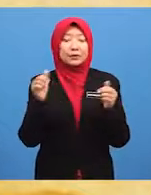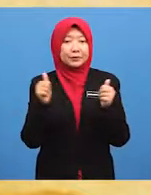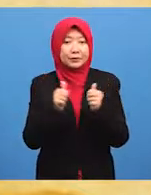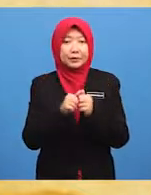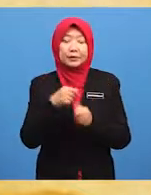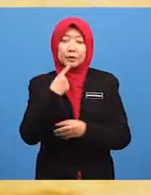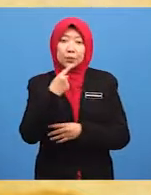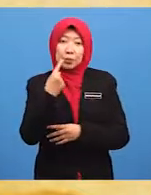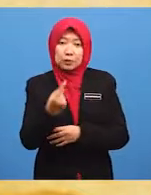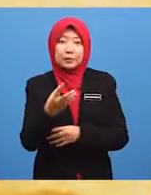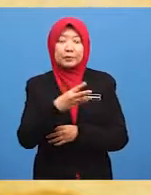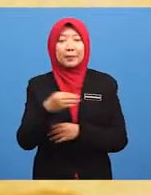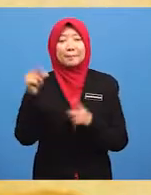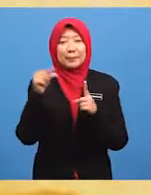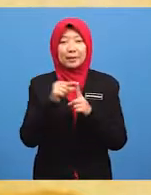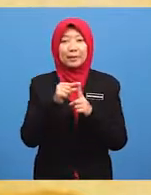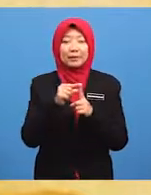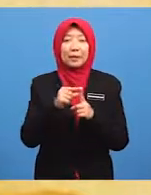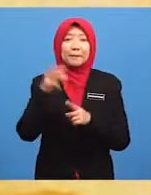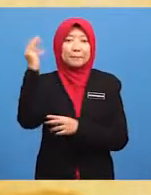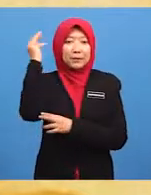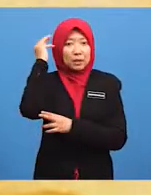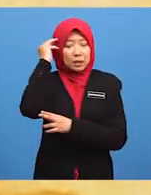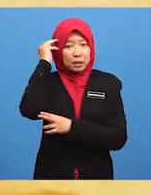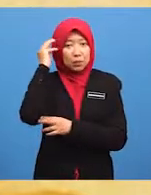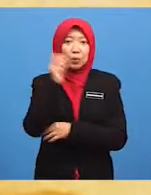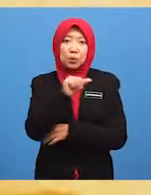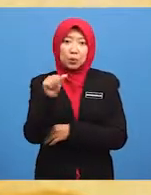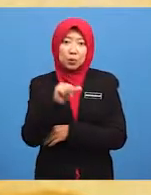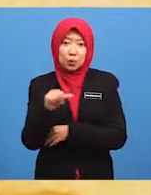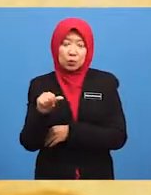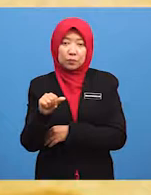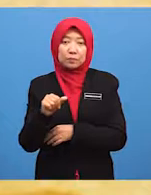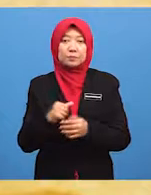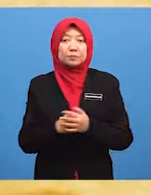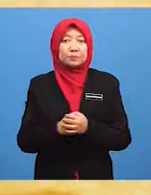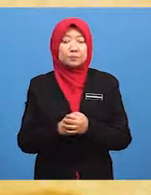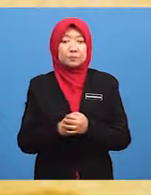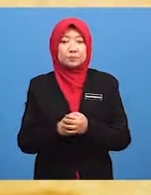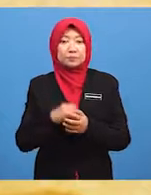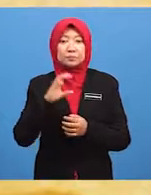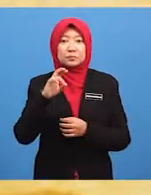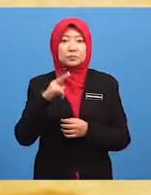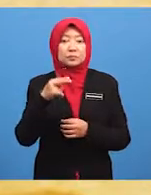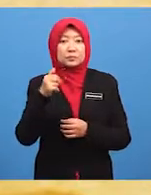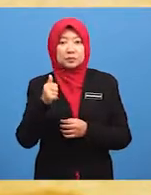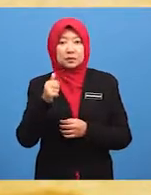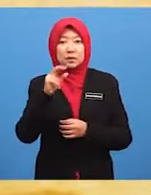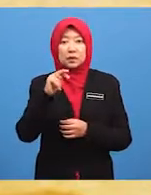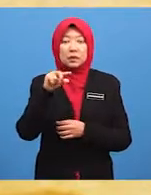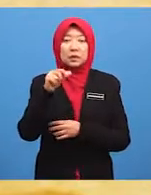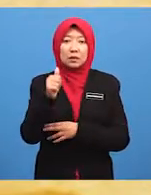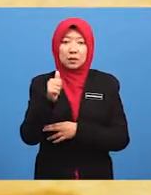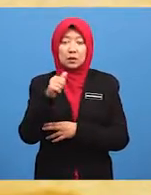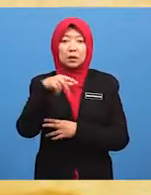sebutan dan perkataan Melayu. Huruf-huruf tersebut ialah Ca, Nga,